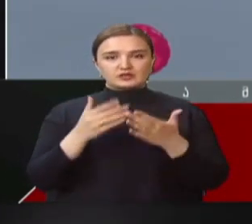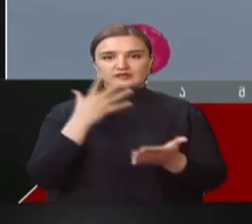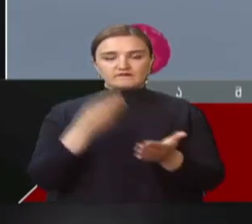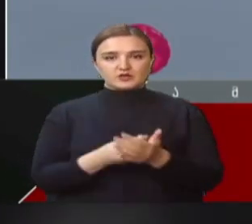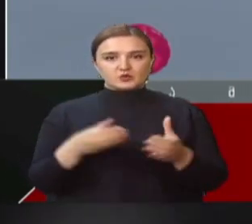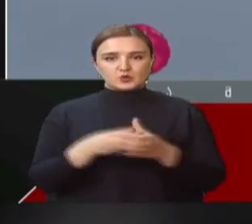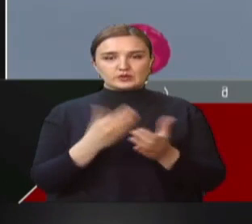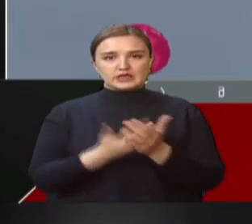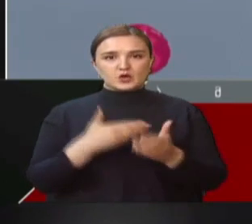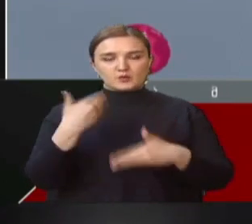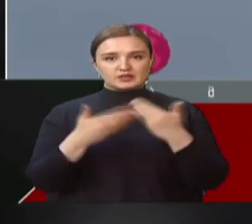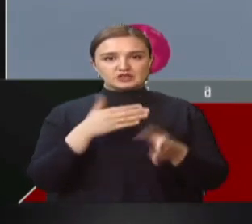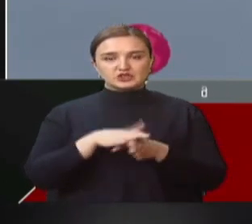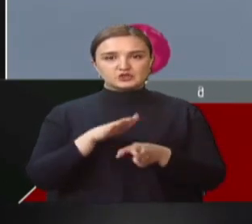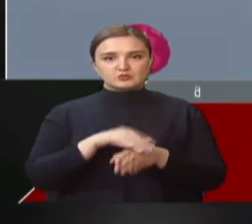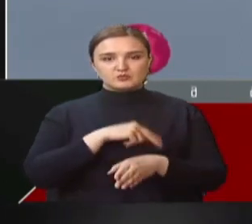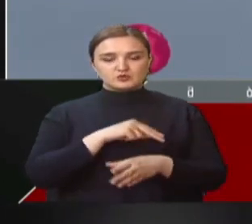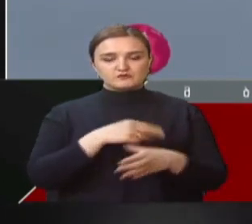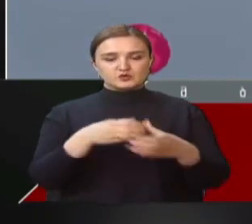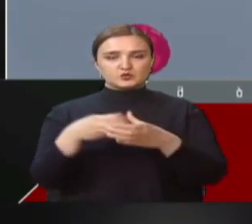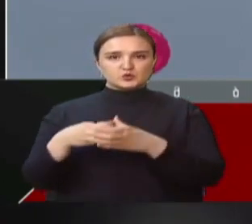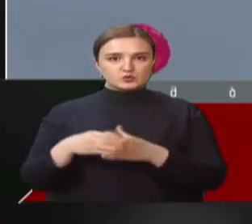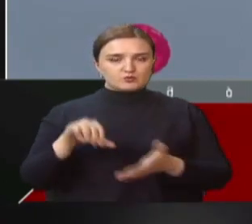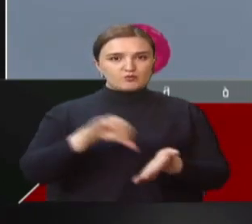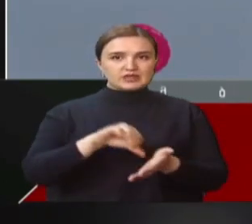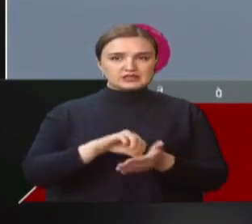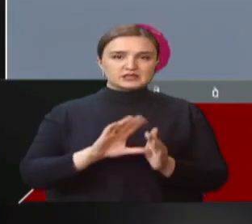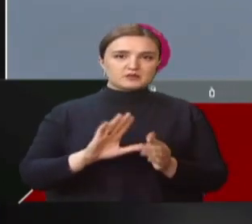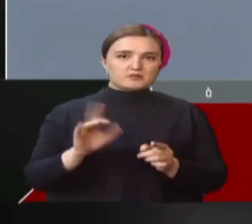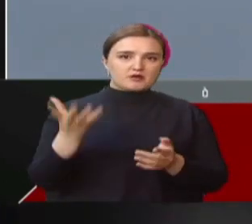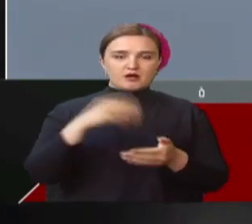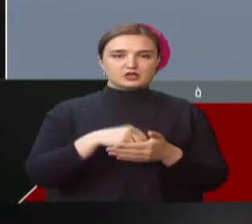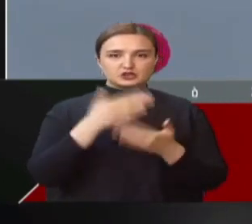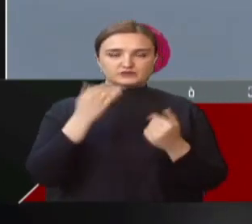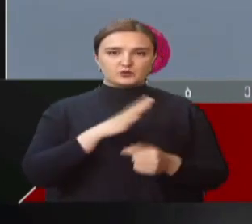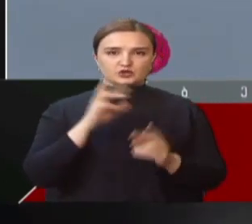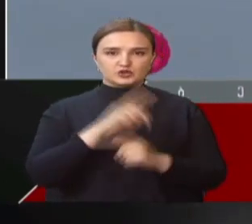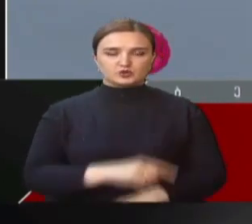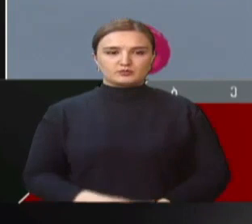gundis pridan recomandația bisesul baze mamușeauci gupepși, armonațele obada ceartului.